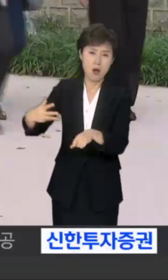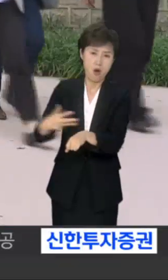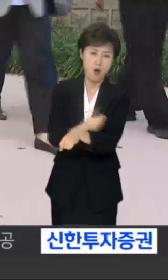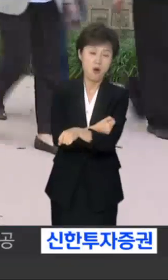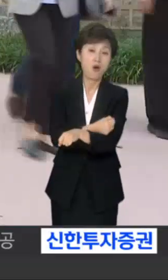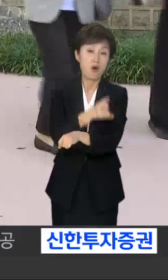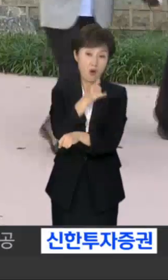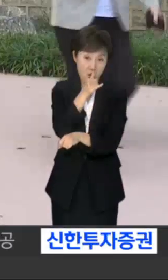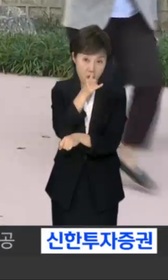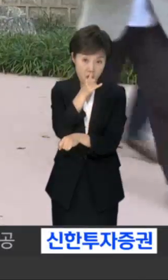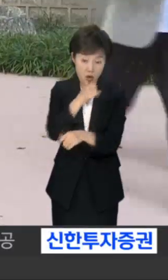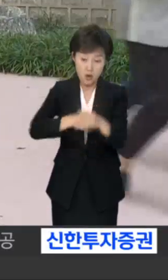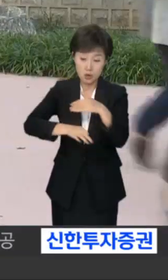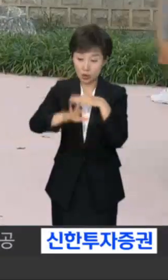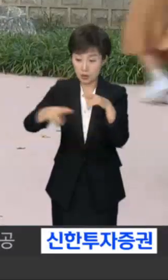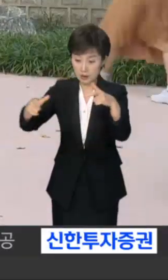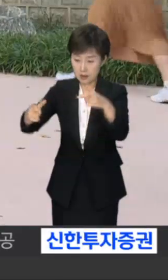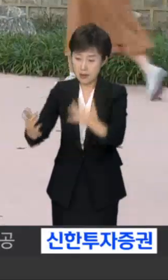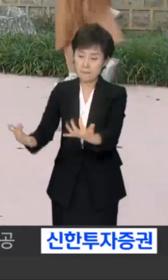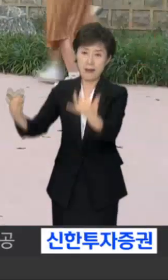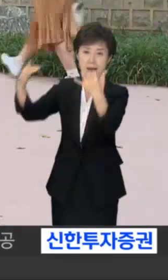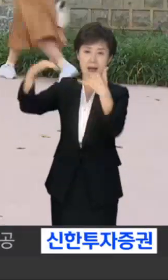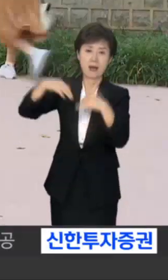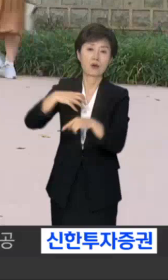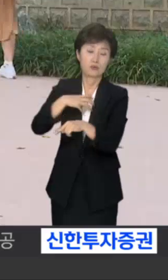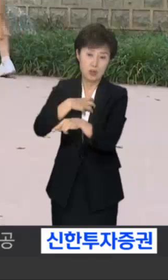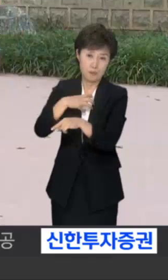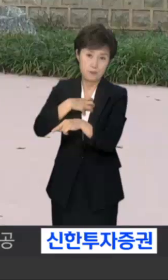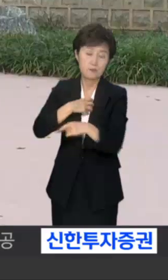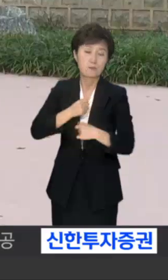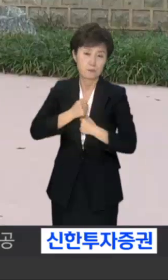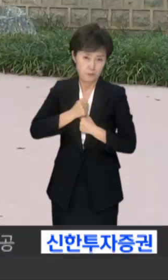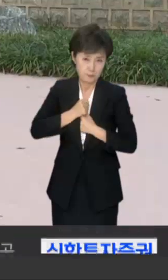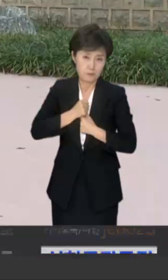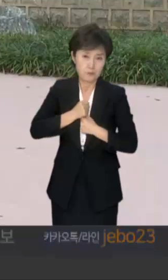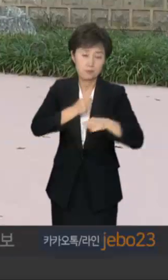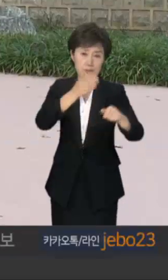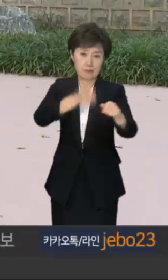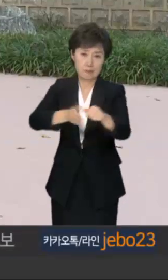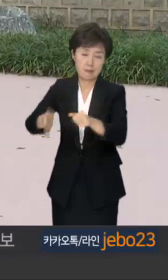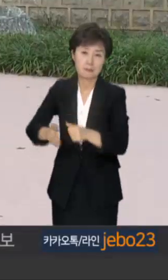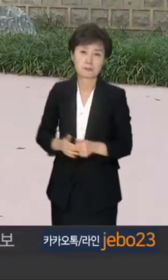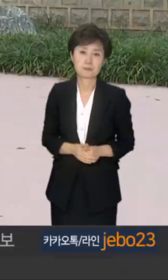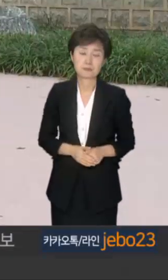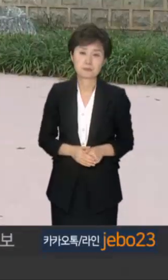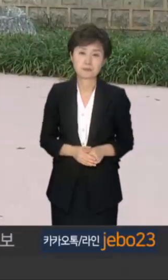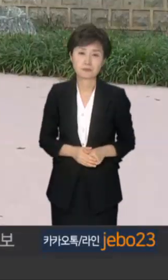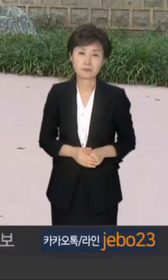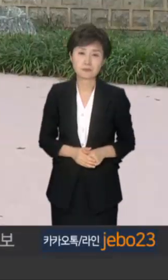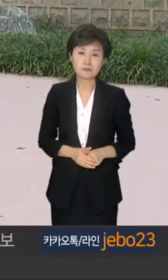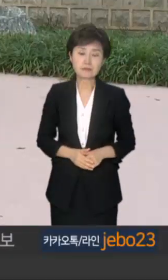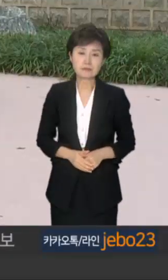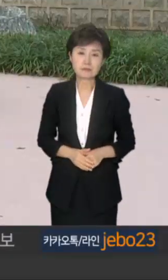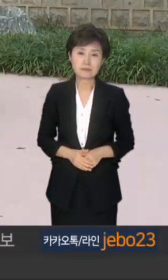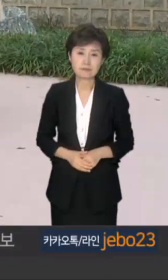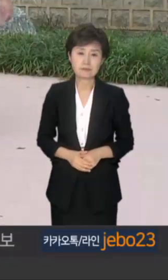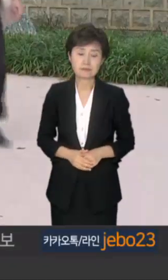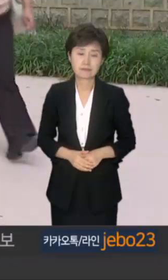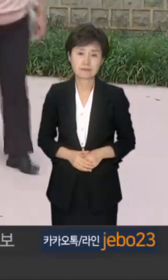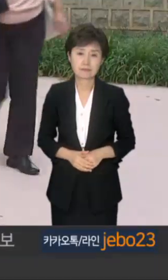강하게 불겠고요. 동해안으로는 너울성 파도가 높게 일겠습니다. 안전사고에 유의해 주시기 바랍니다. 지금까지 날씨 전해드렸습니다.